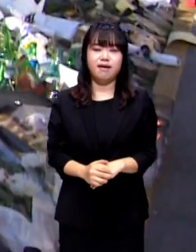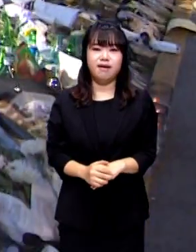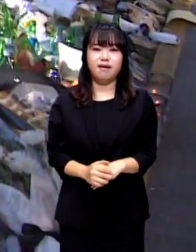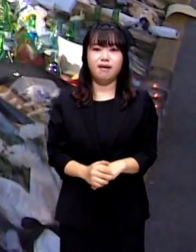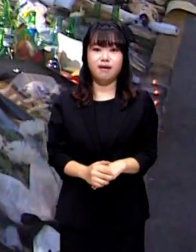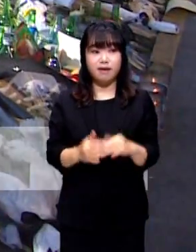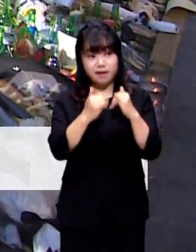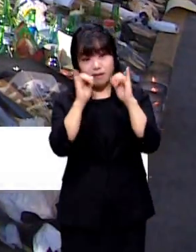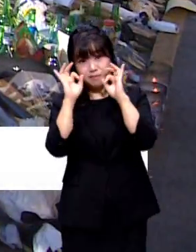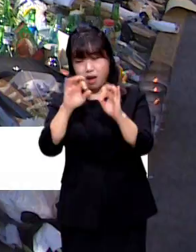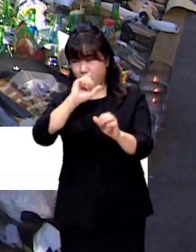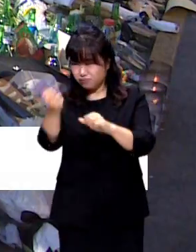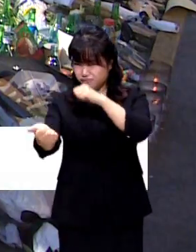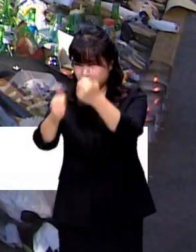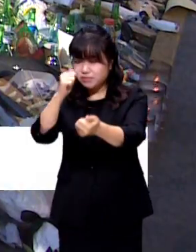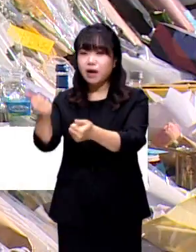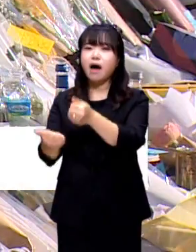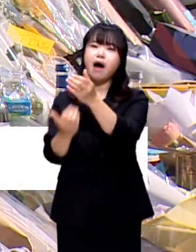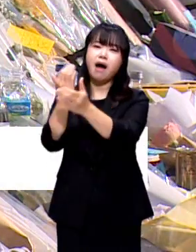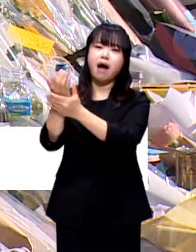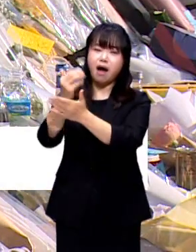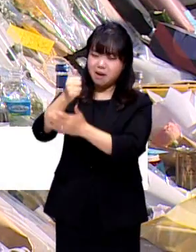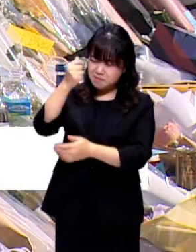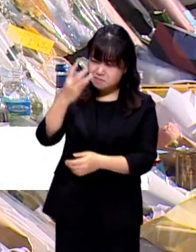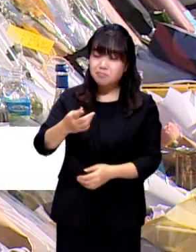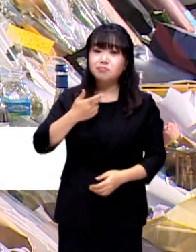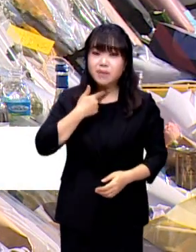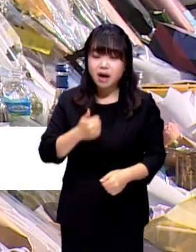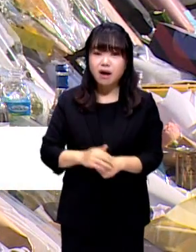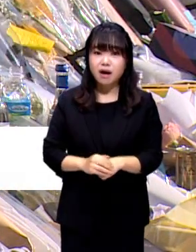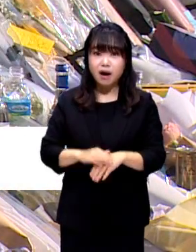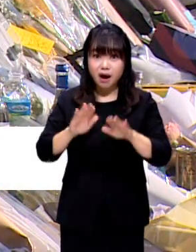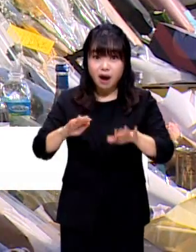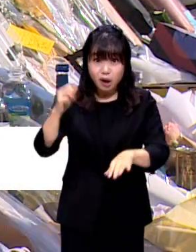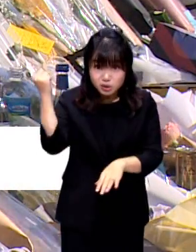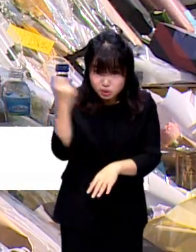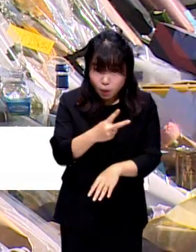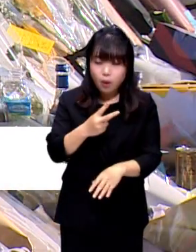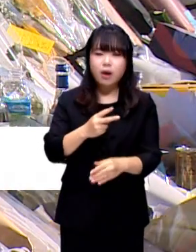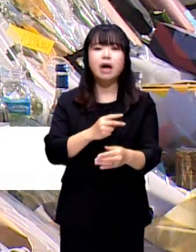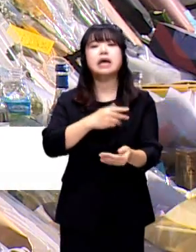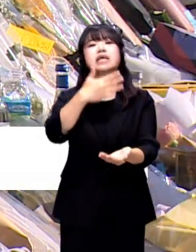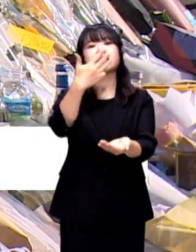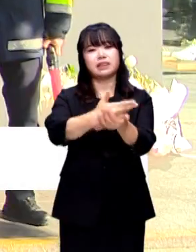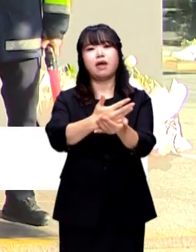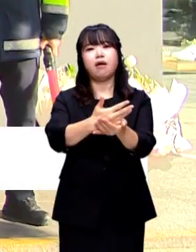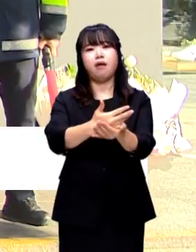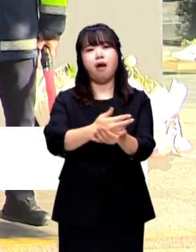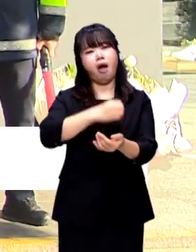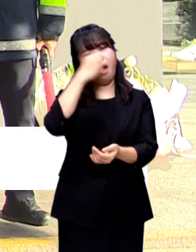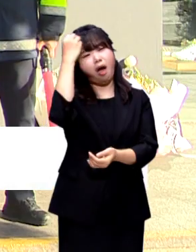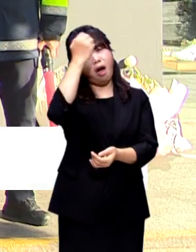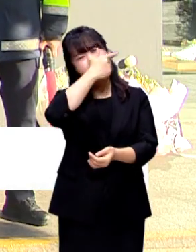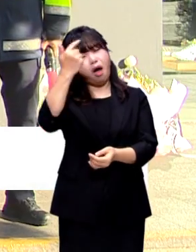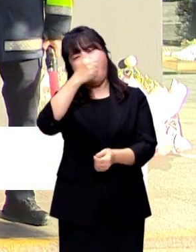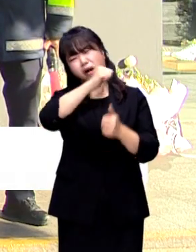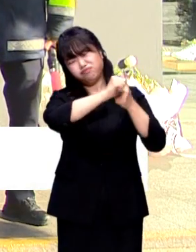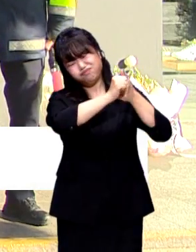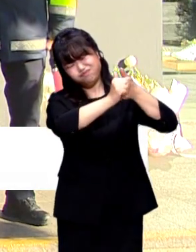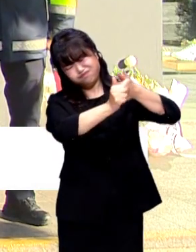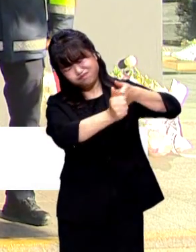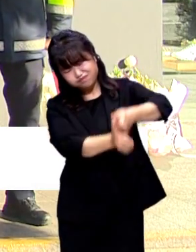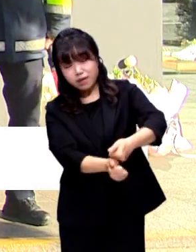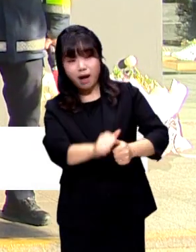소중한 생명을 잃는 값비싼 대가를 치렀지만 우리는 이태원 참사라는 사상 최악의 압사 참사를